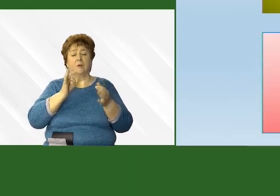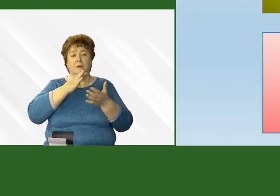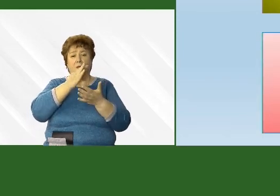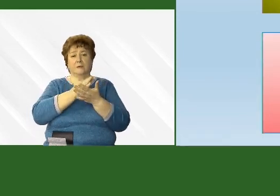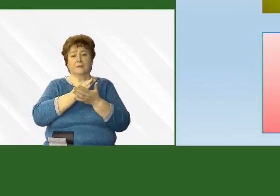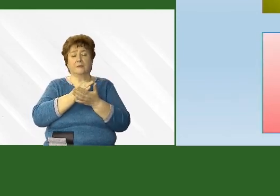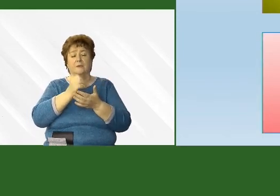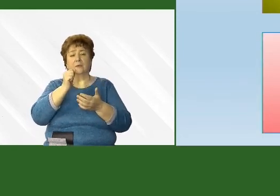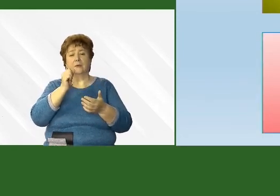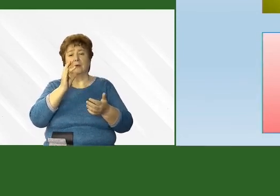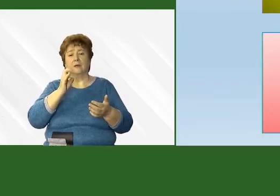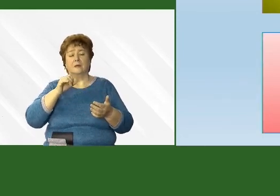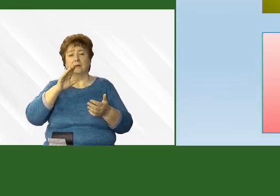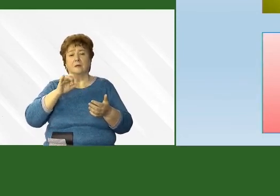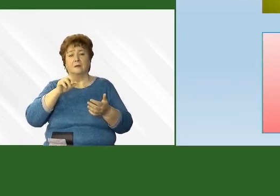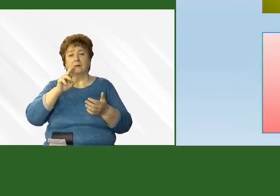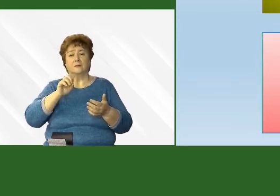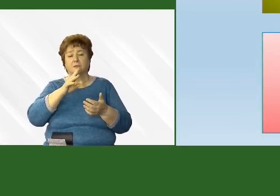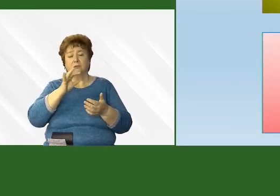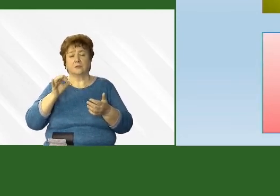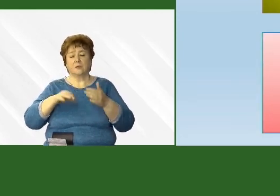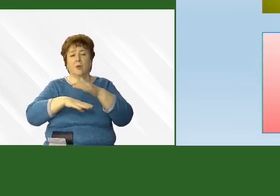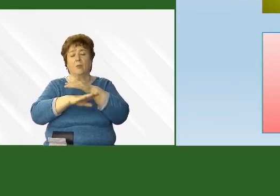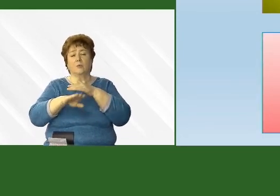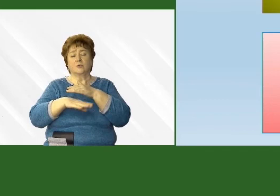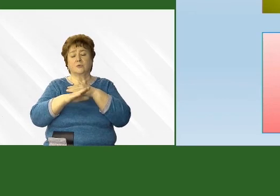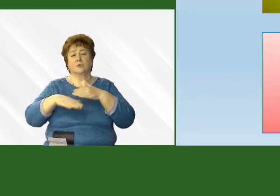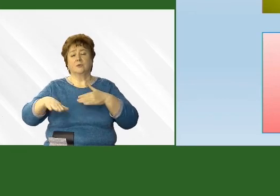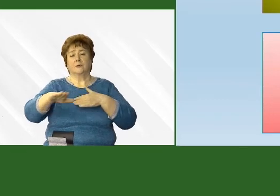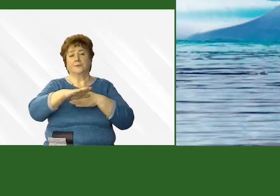Правильный ответ – антарктические пустыни.